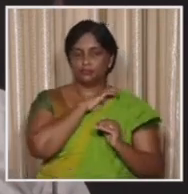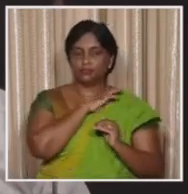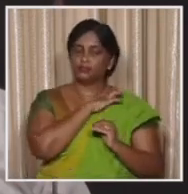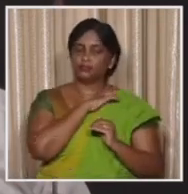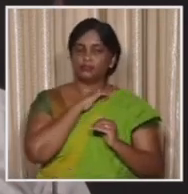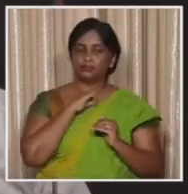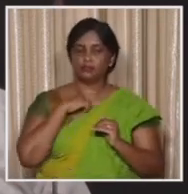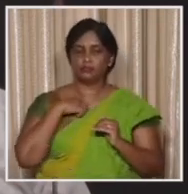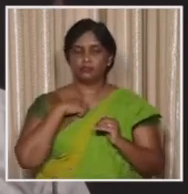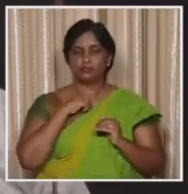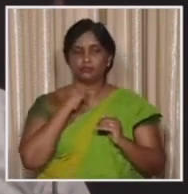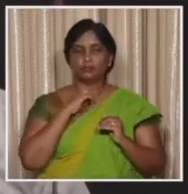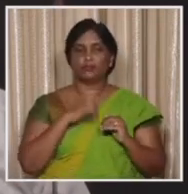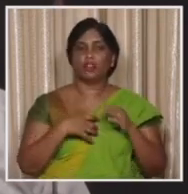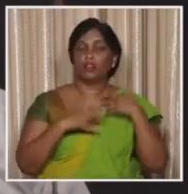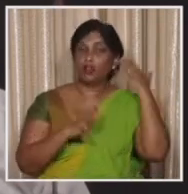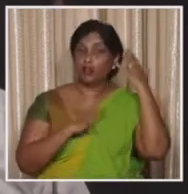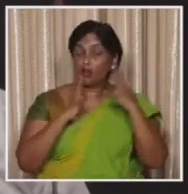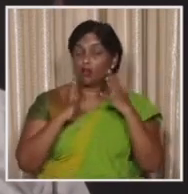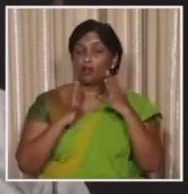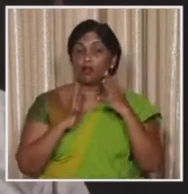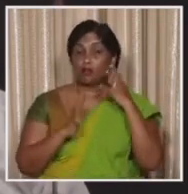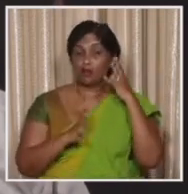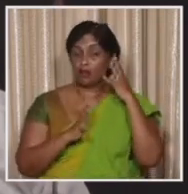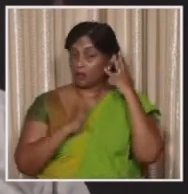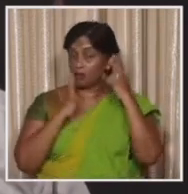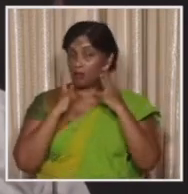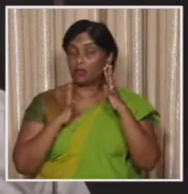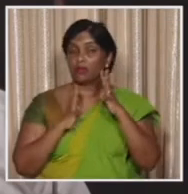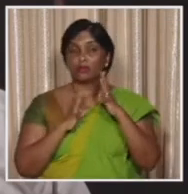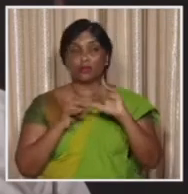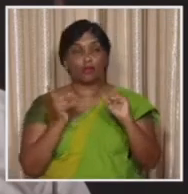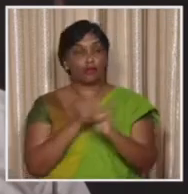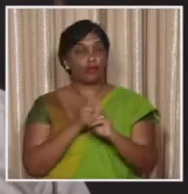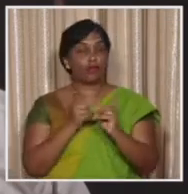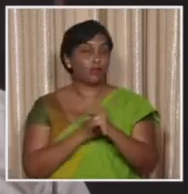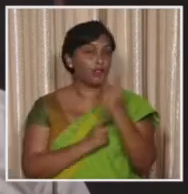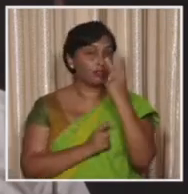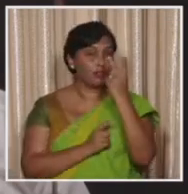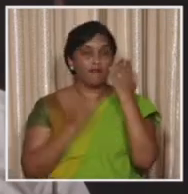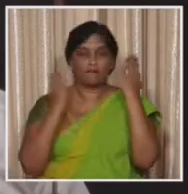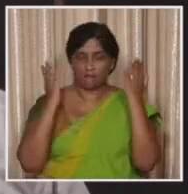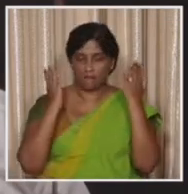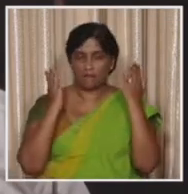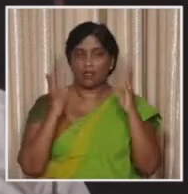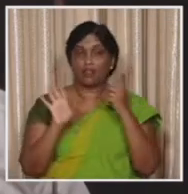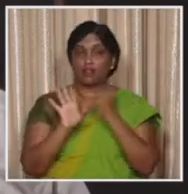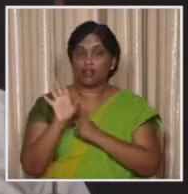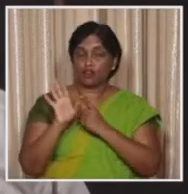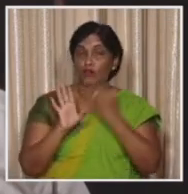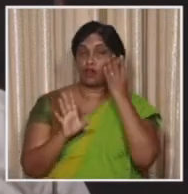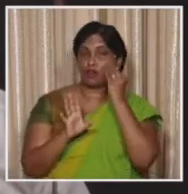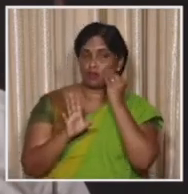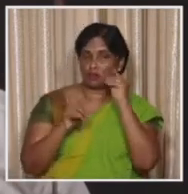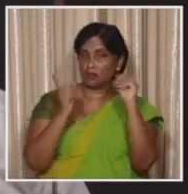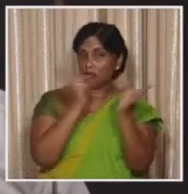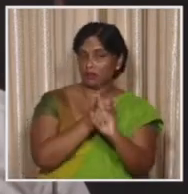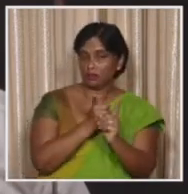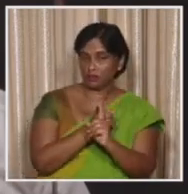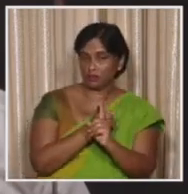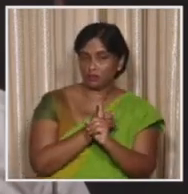ගෙනල්ලා තියෙනවා. මේ ලෝක දෙක ලෝක යුද්ධ දෙකක් තියෙනකොට යුක්‍රේනයයි රුසියාවයි ගා